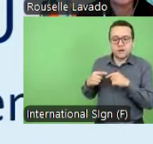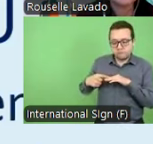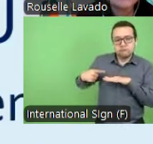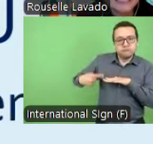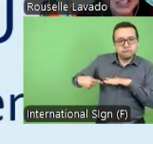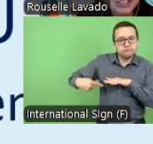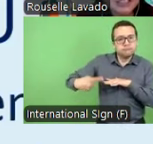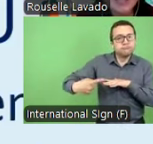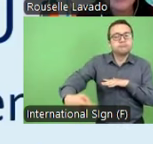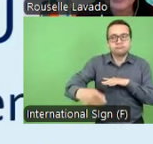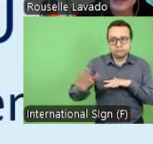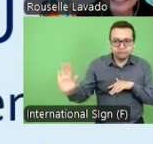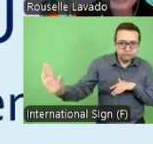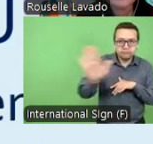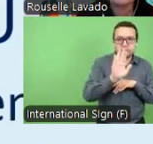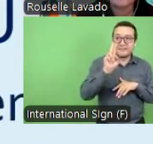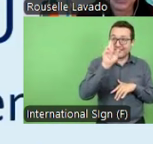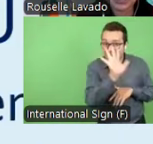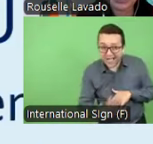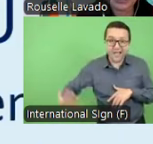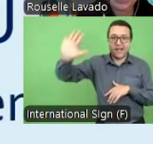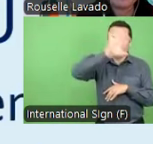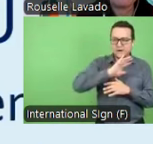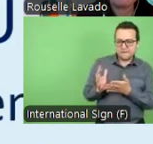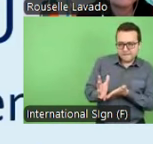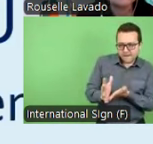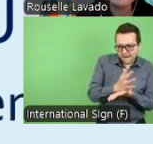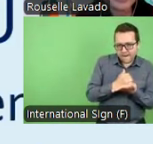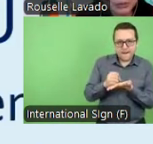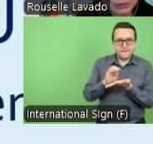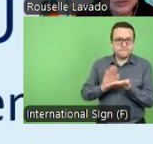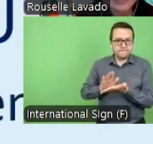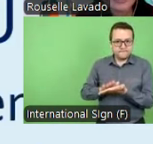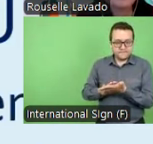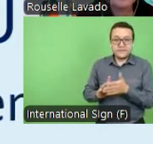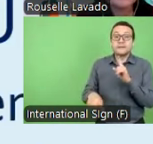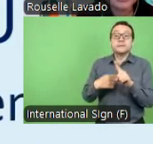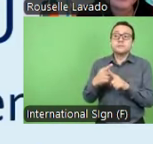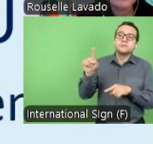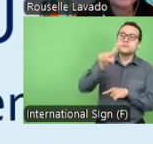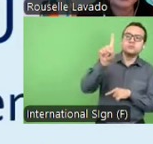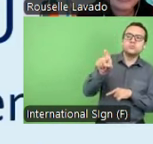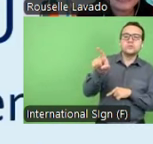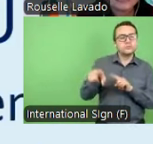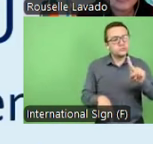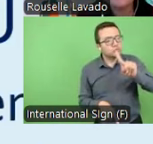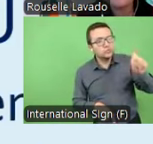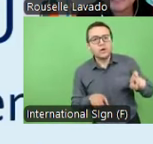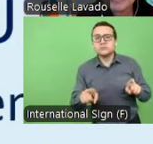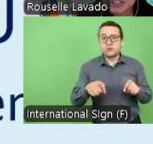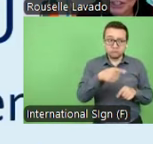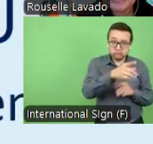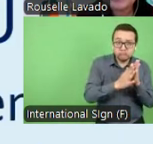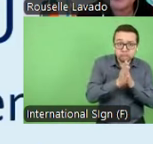pour mesurer toutes les dimensions de la couverture, y compris l'utilisation, le besoin non satisfait et les difficultés